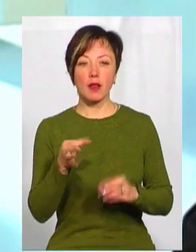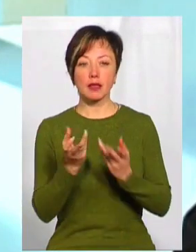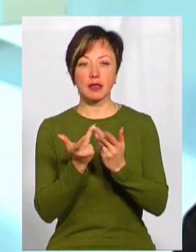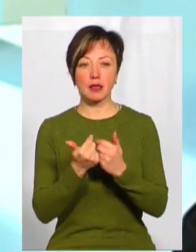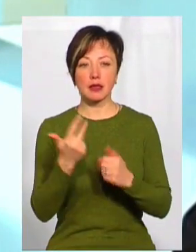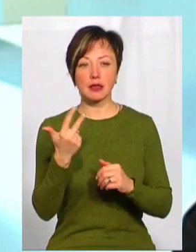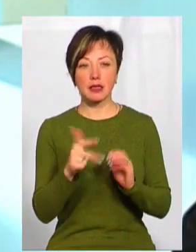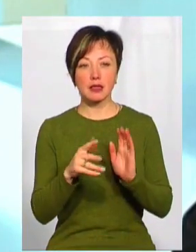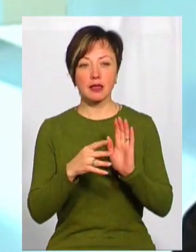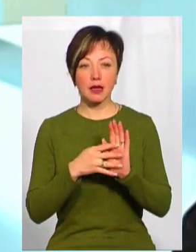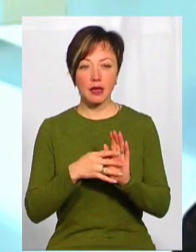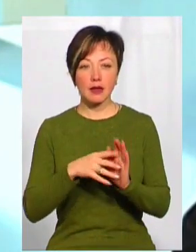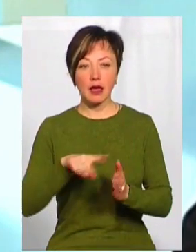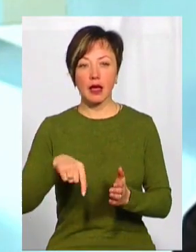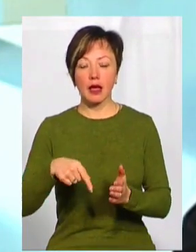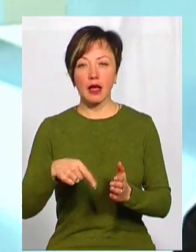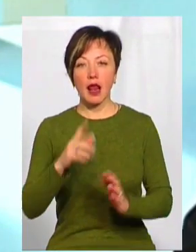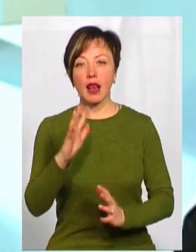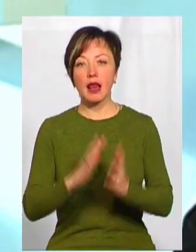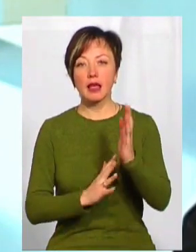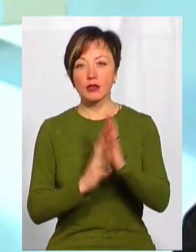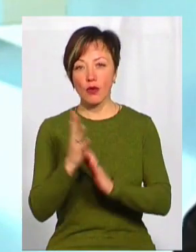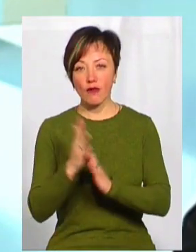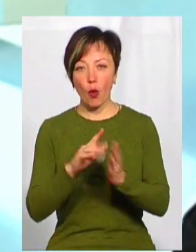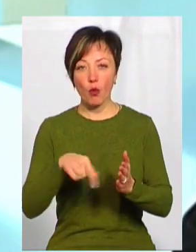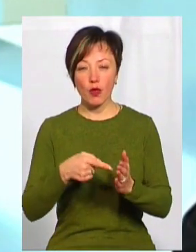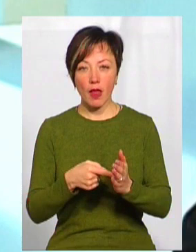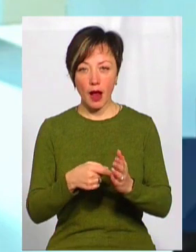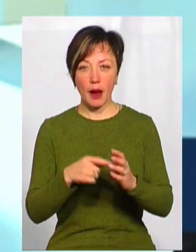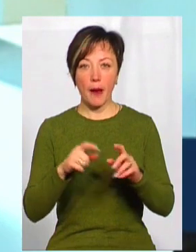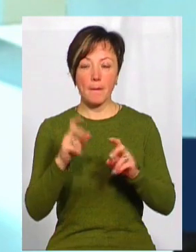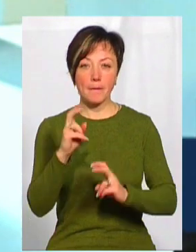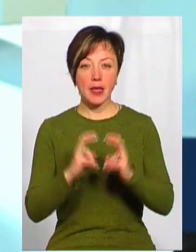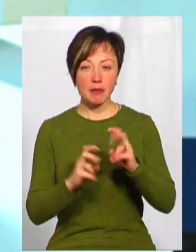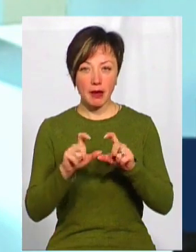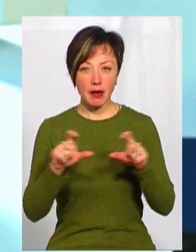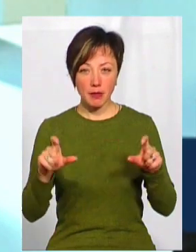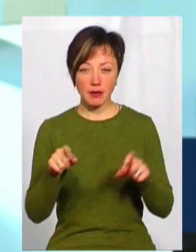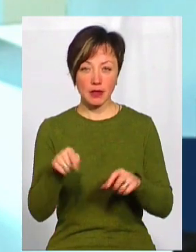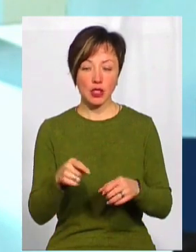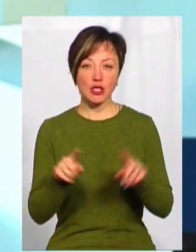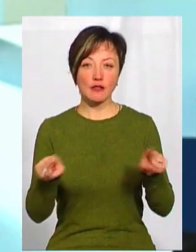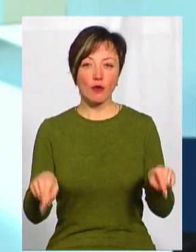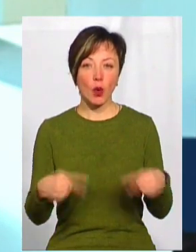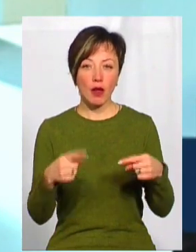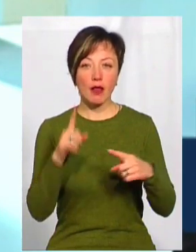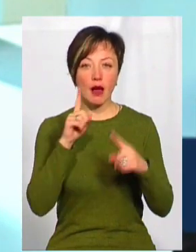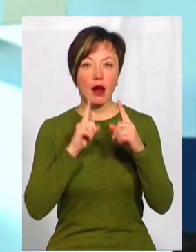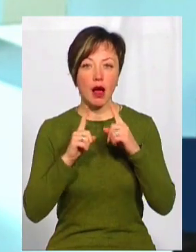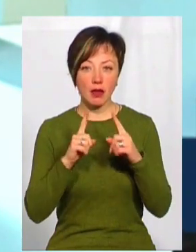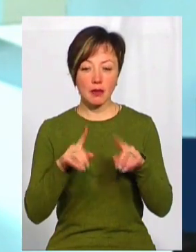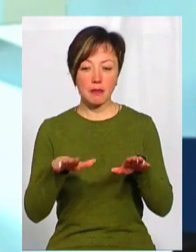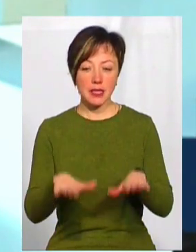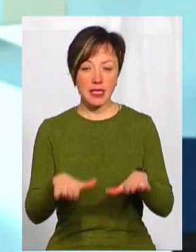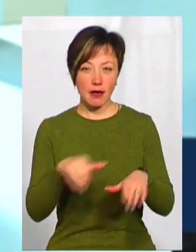налічується 39 лісокомунальних підприємств. В свій час їх створили ради,